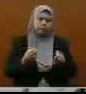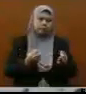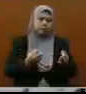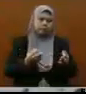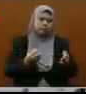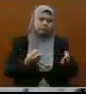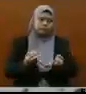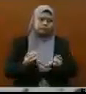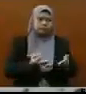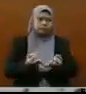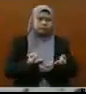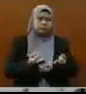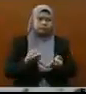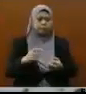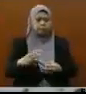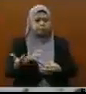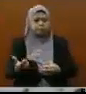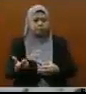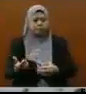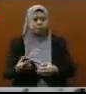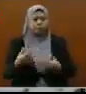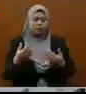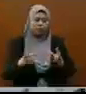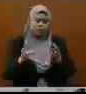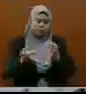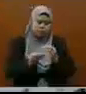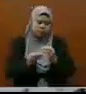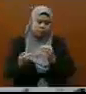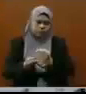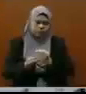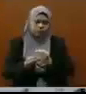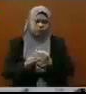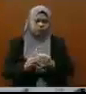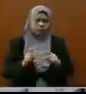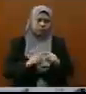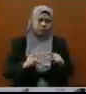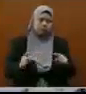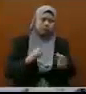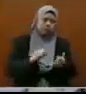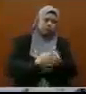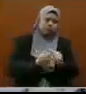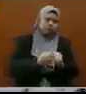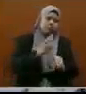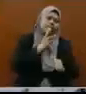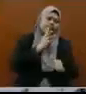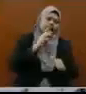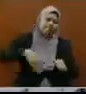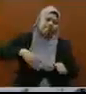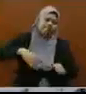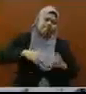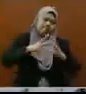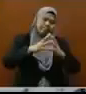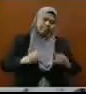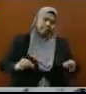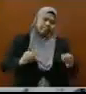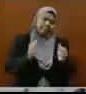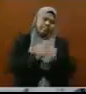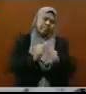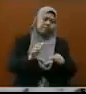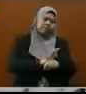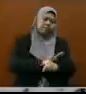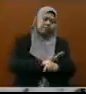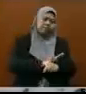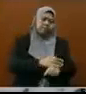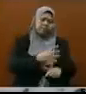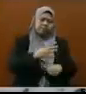fasiliti-fasiliti lain yang ditambah baik, tapi isu air di negeri Selangor masih lagi belum dapat diselesaikan dengan sempurna.